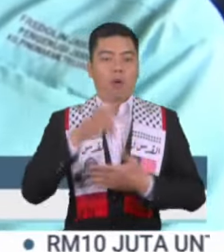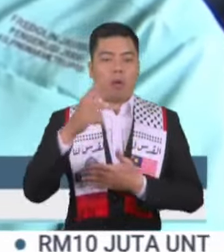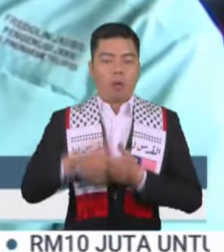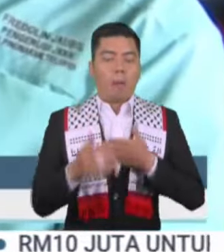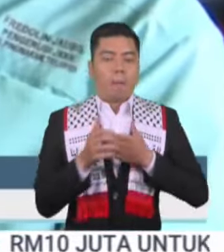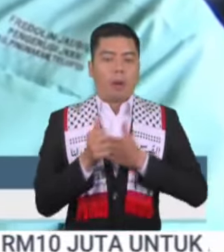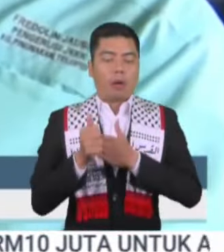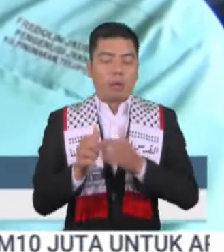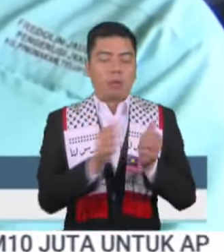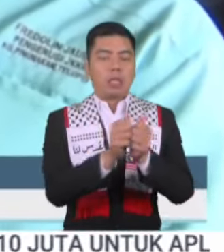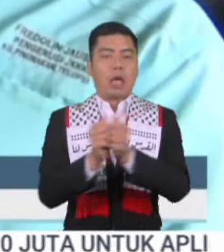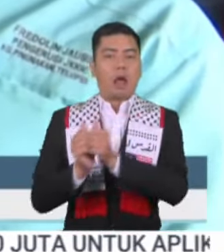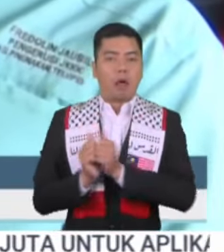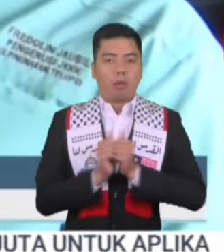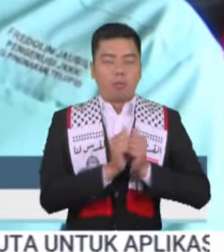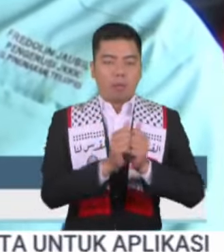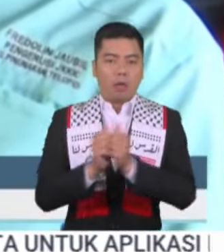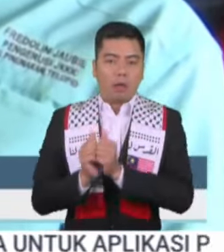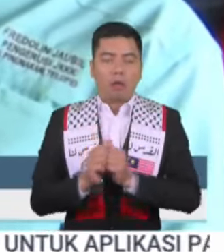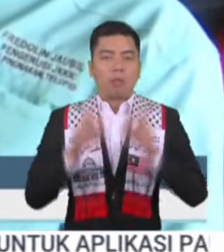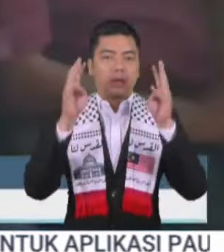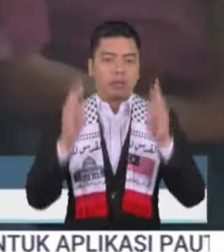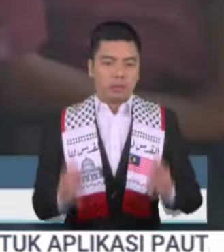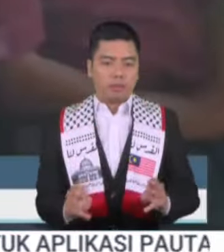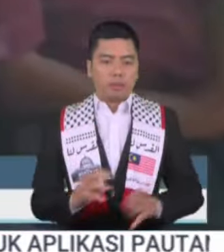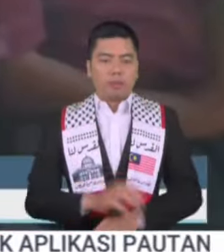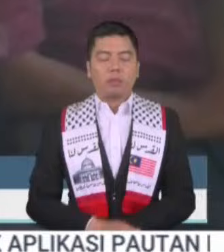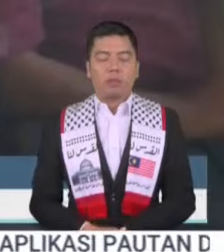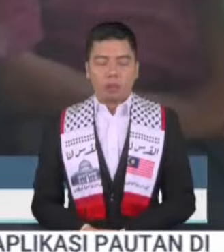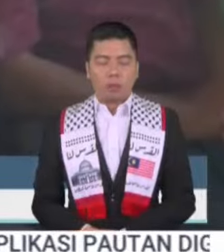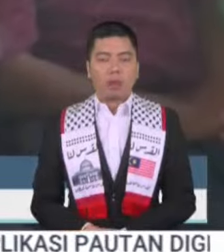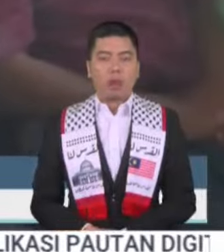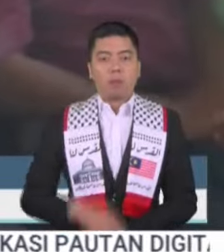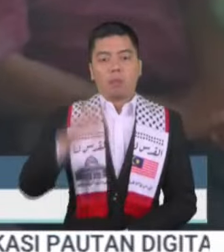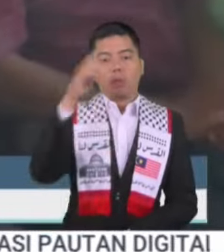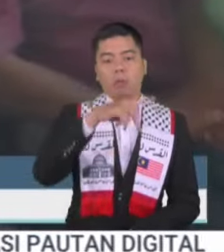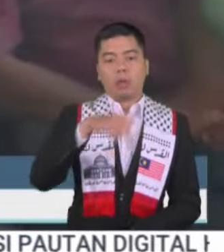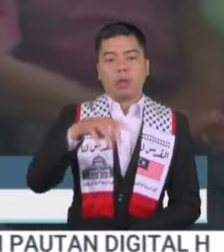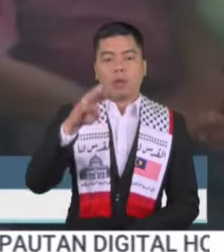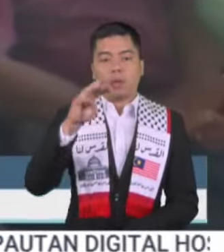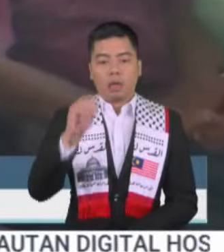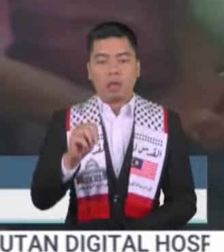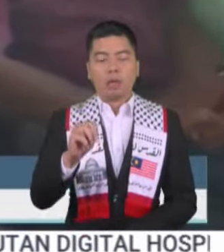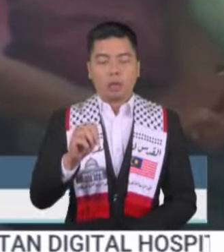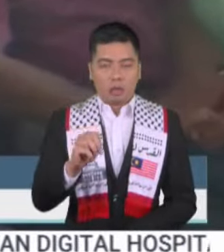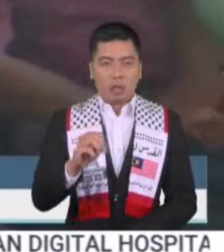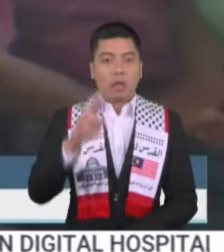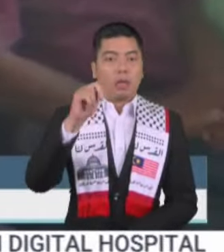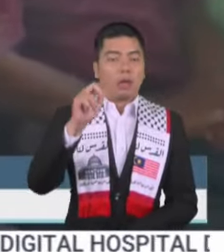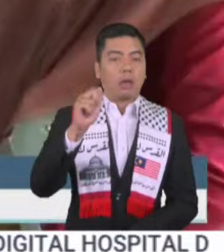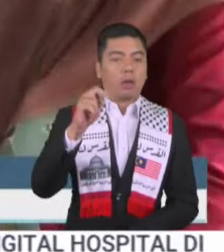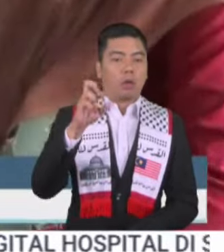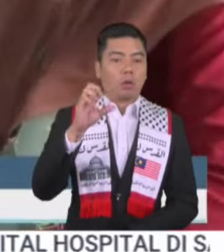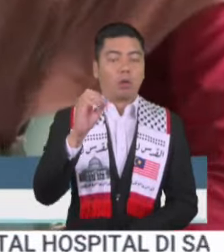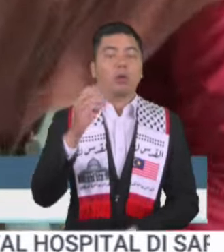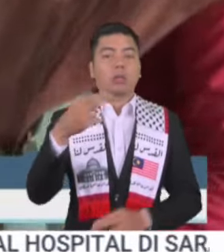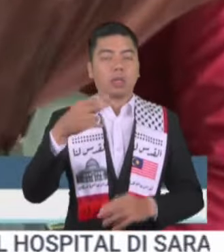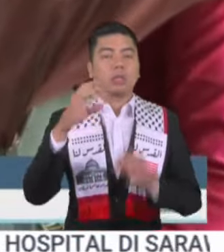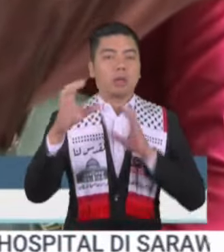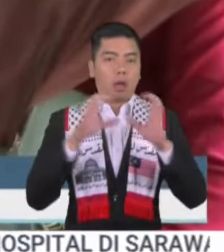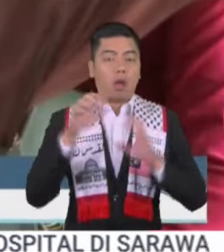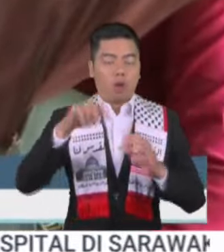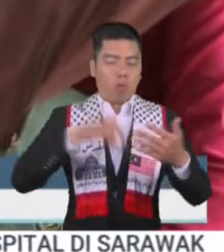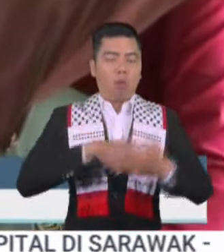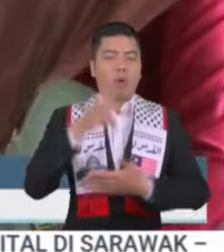pemimpin bersama masyarakat mukim nang di telupit sementara itu PPM telupit marcelus jeffre menyifatkan program ini